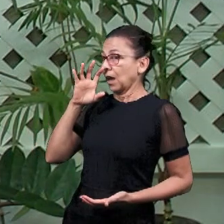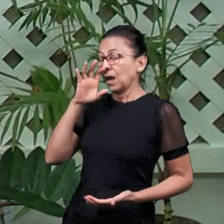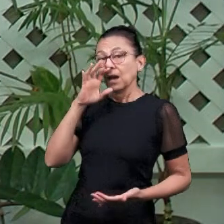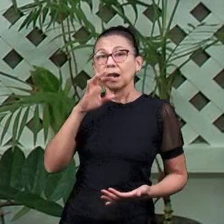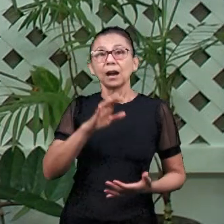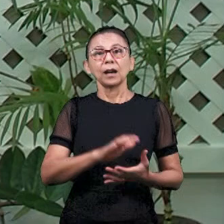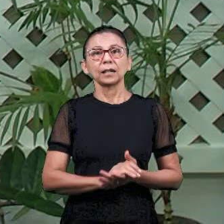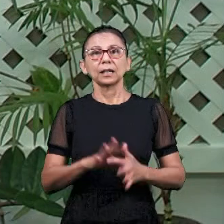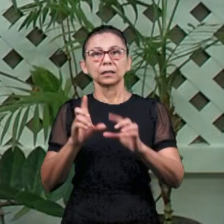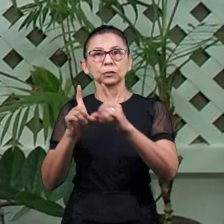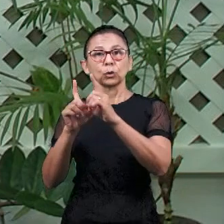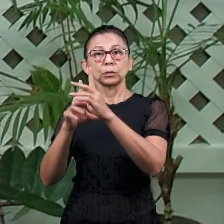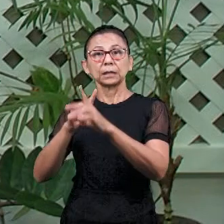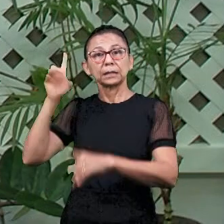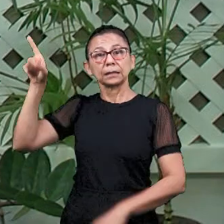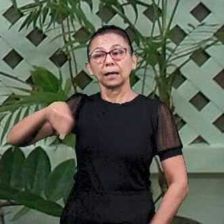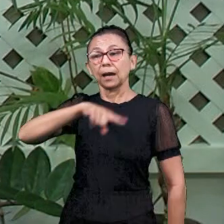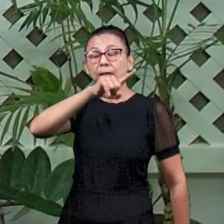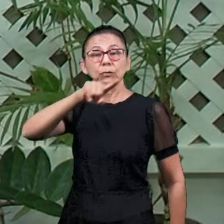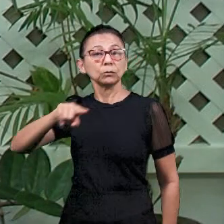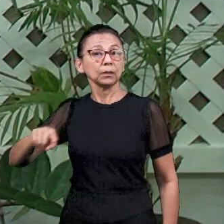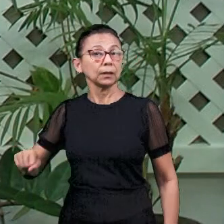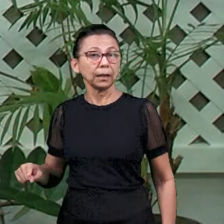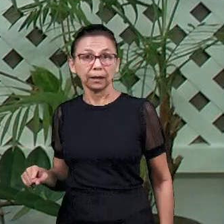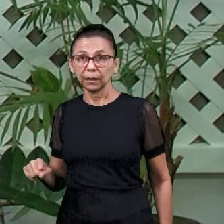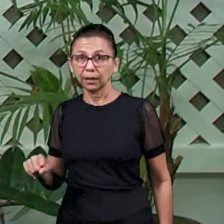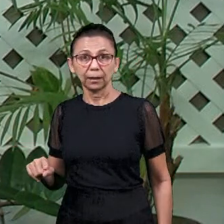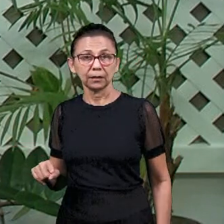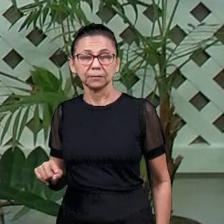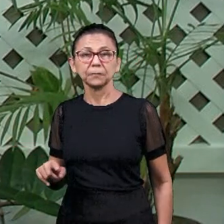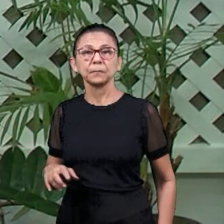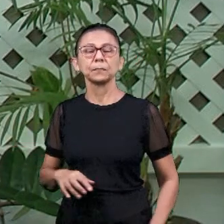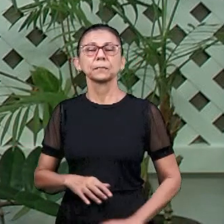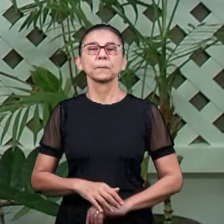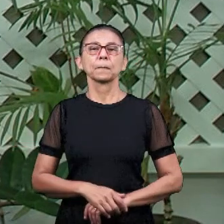pas de la venue de Jésus, la venue,